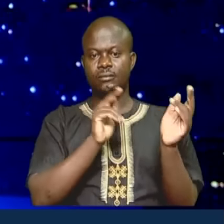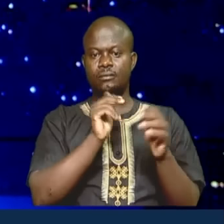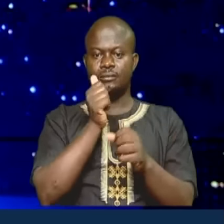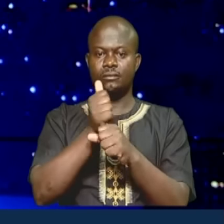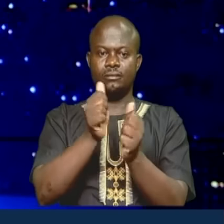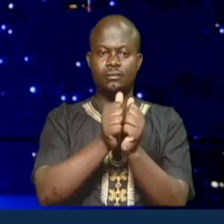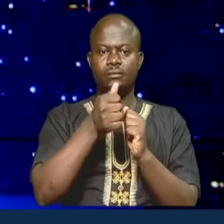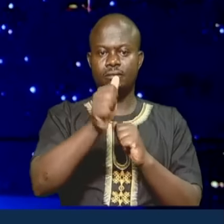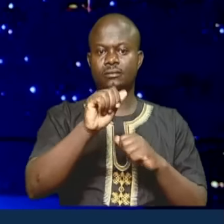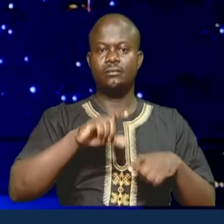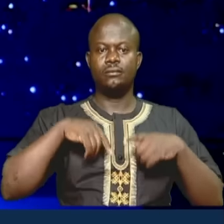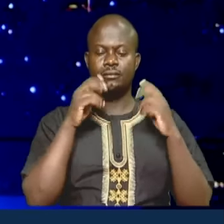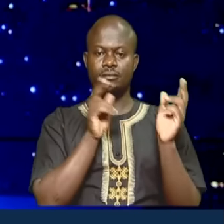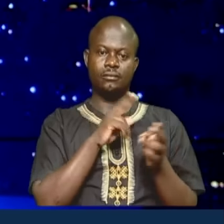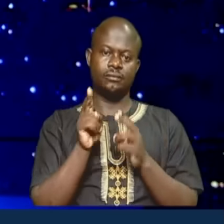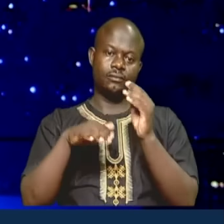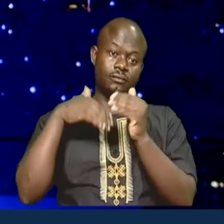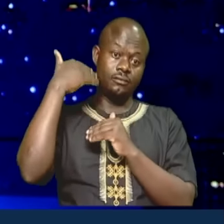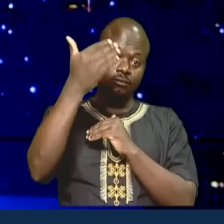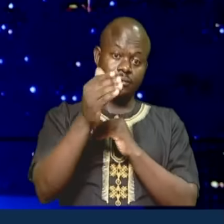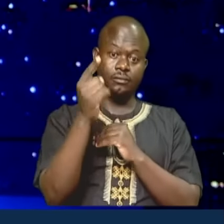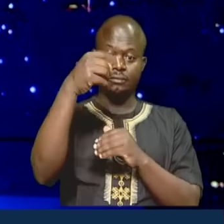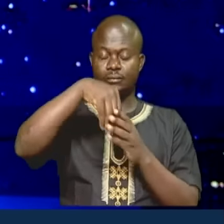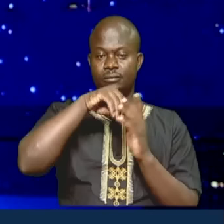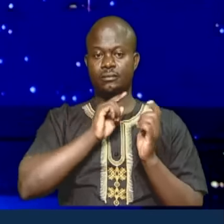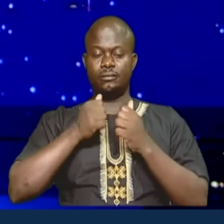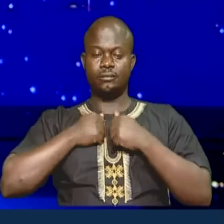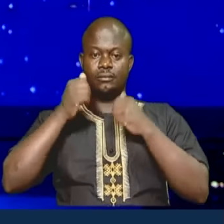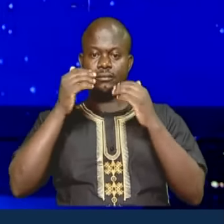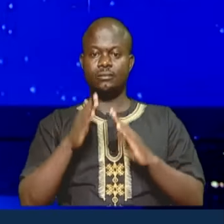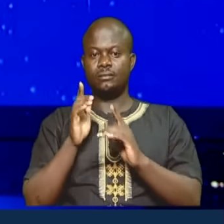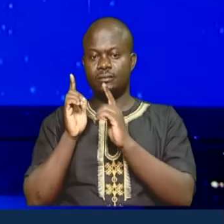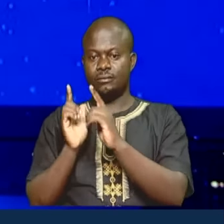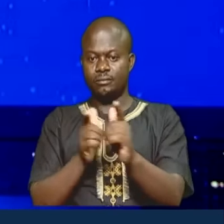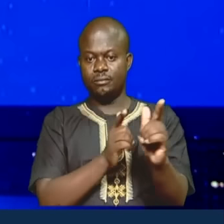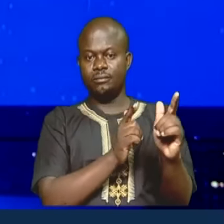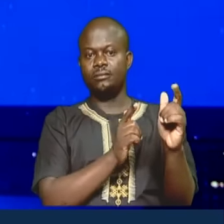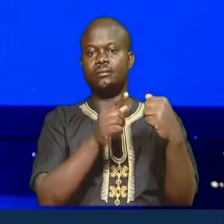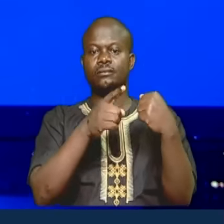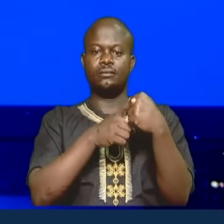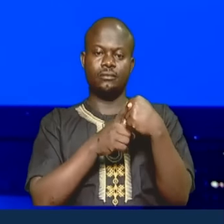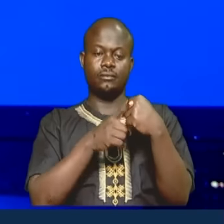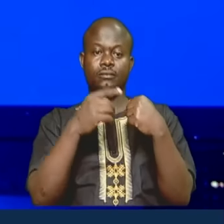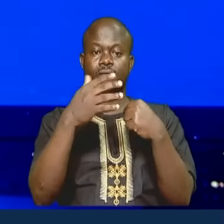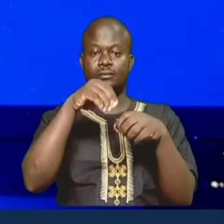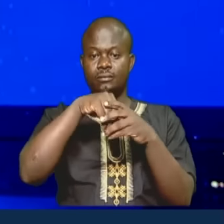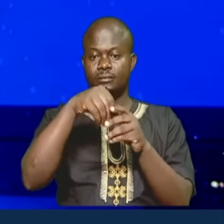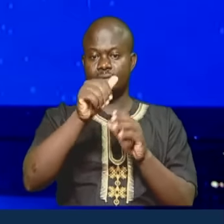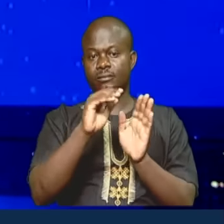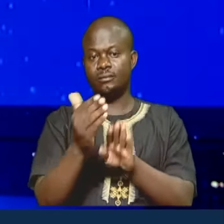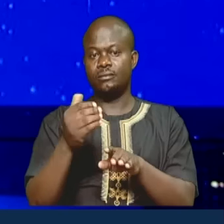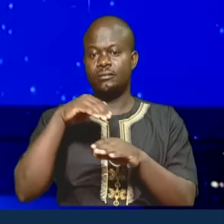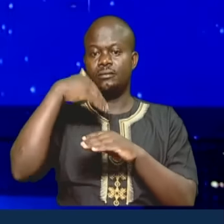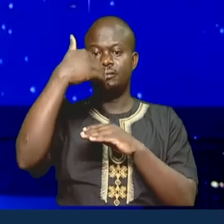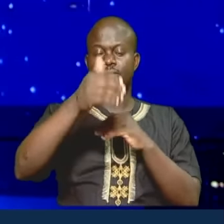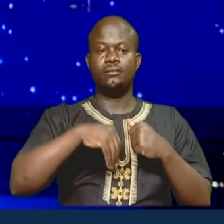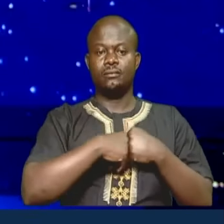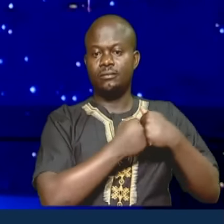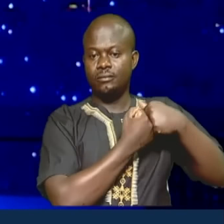buzima busanzwe. Ni nyuma y'uko umwe mu ngabo z'u Rwanda arashe abaturage 6, 5 muri bo bakitaba Imana nyuma